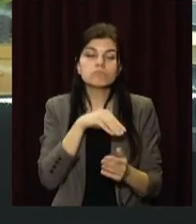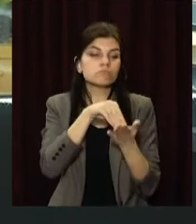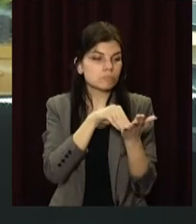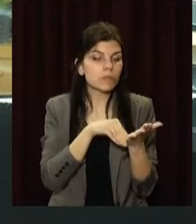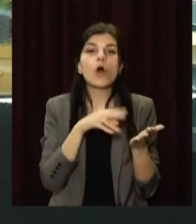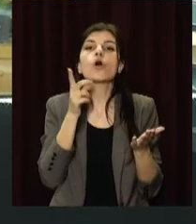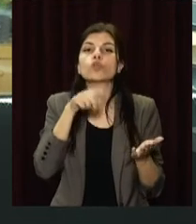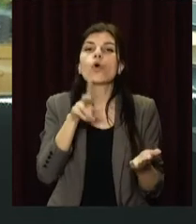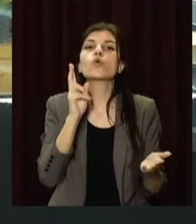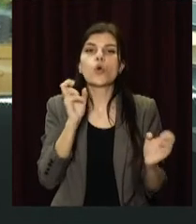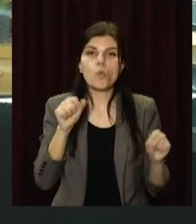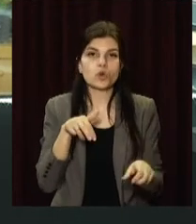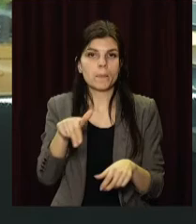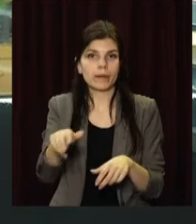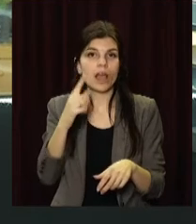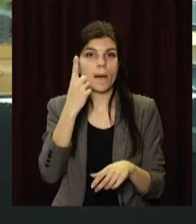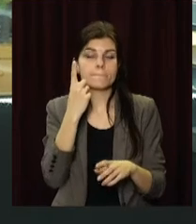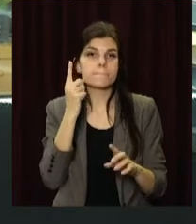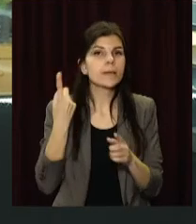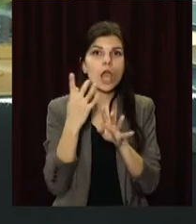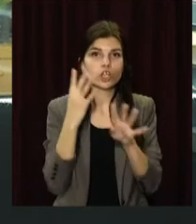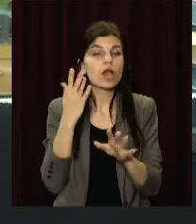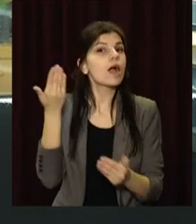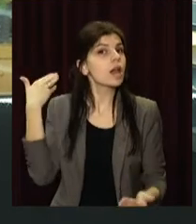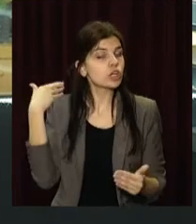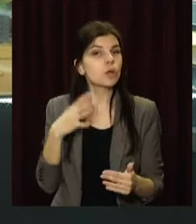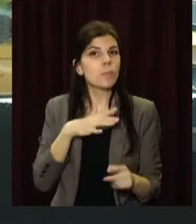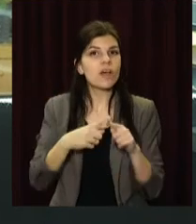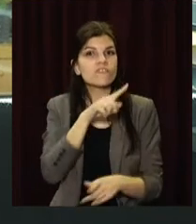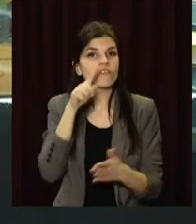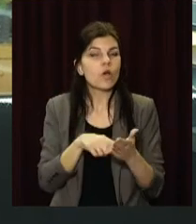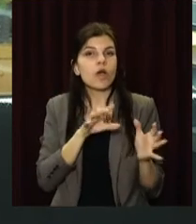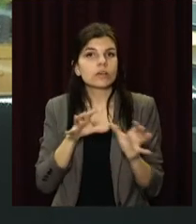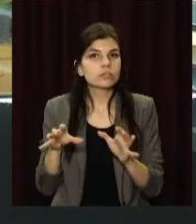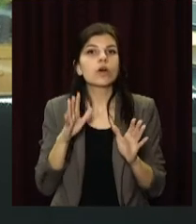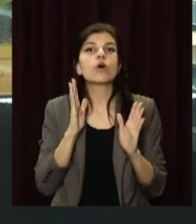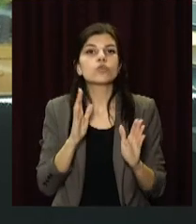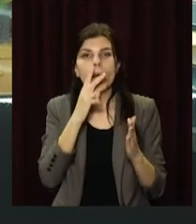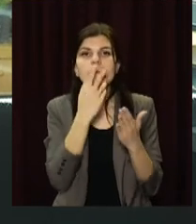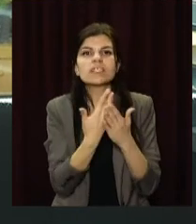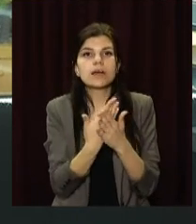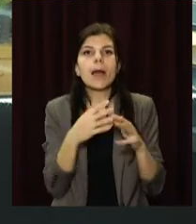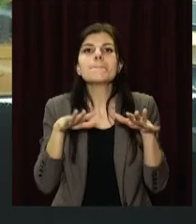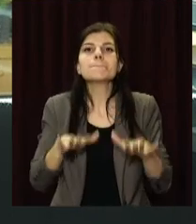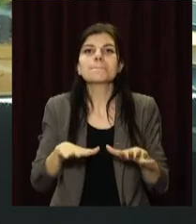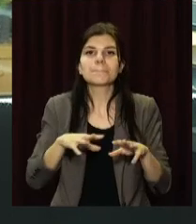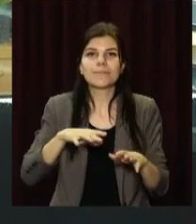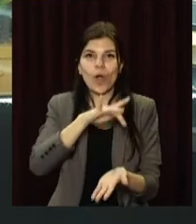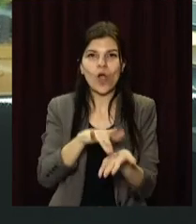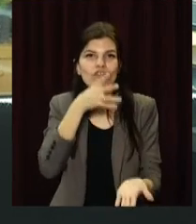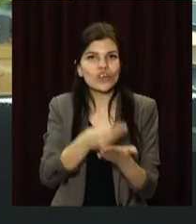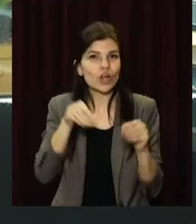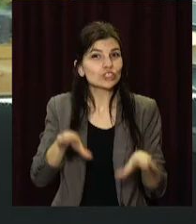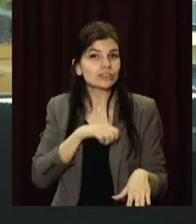тих, хто може піти в садочок першочергово. Раніше з цим питанням опікувалися виключно представники місцевого